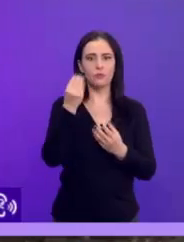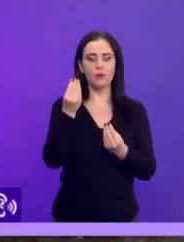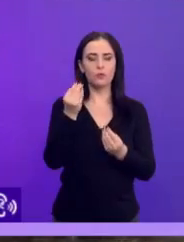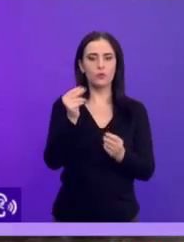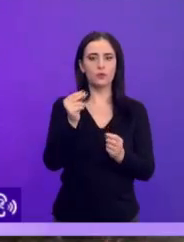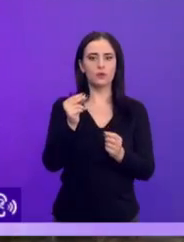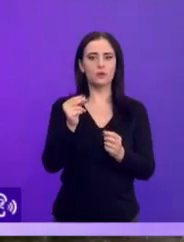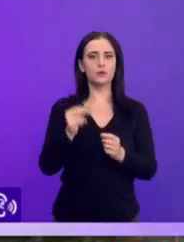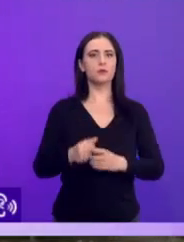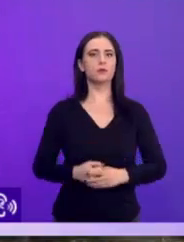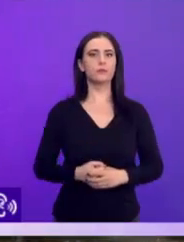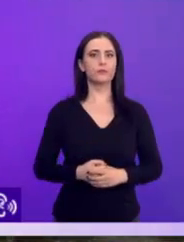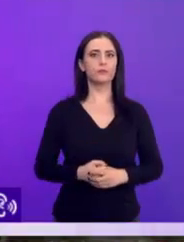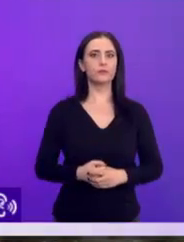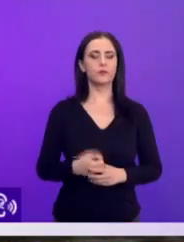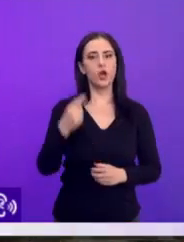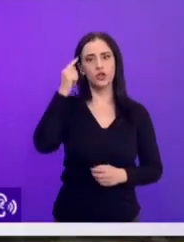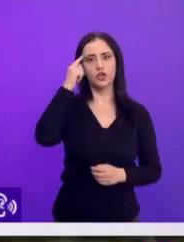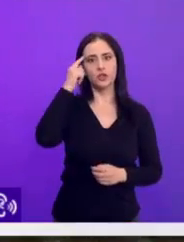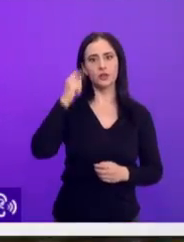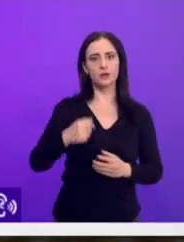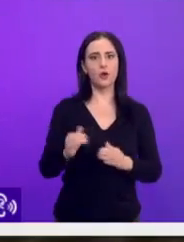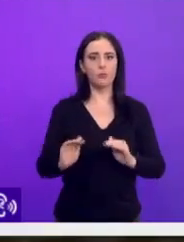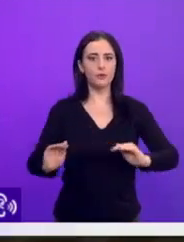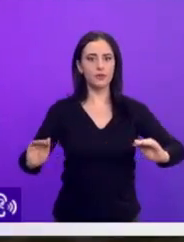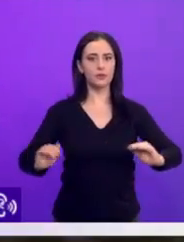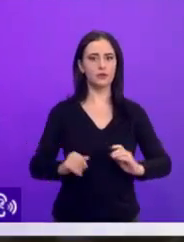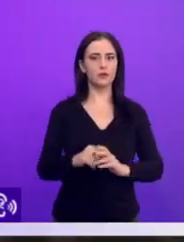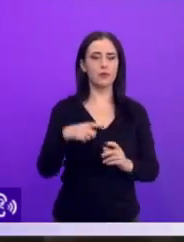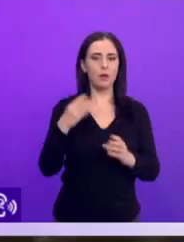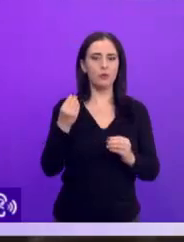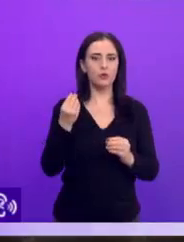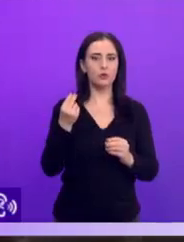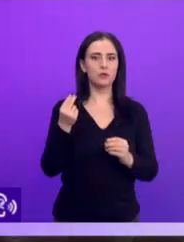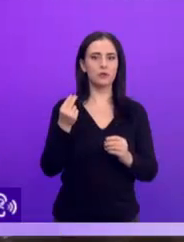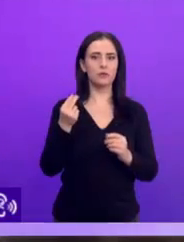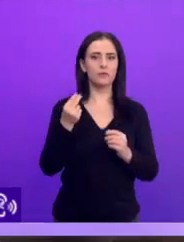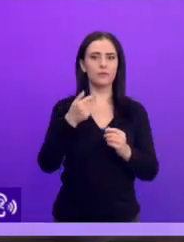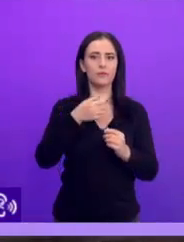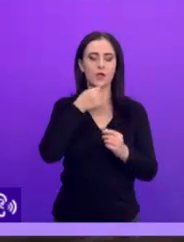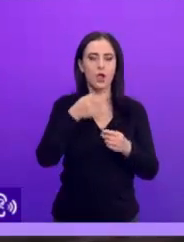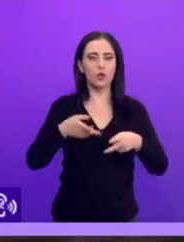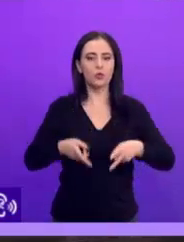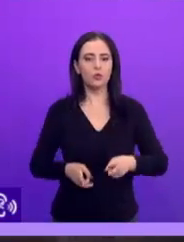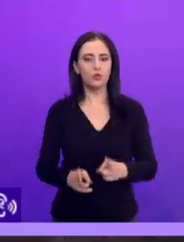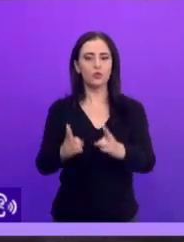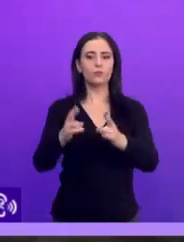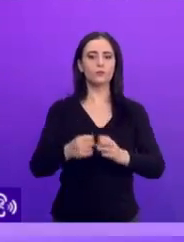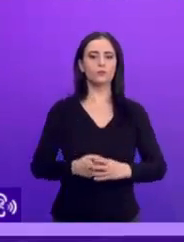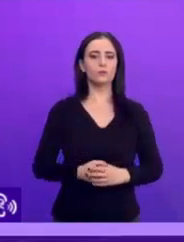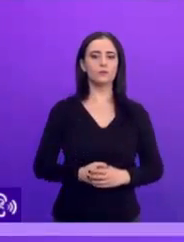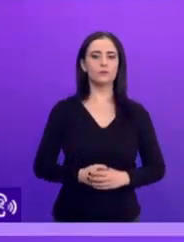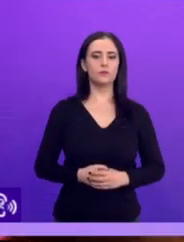de extins, un foc violent, un fum negru.